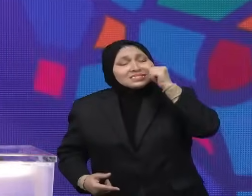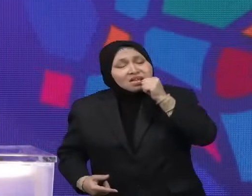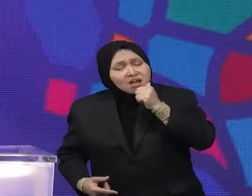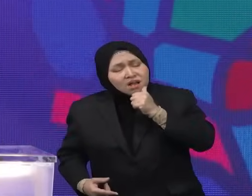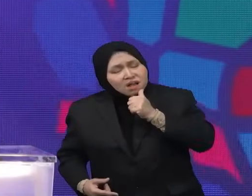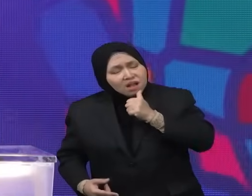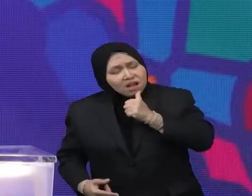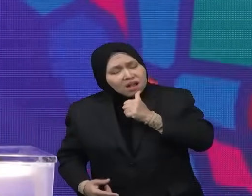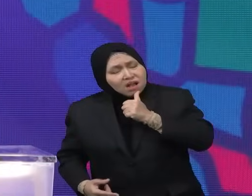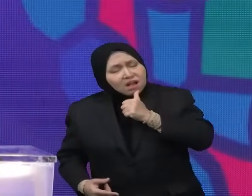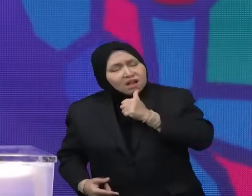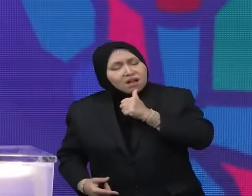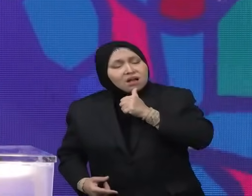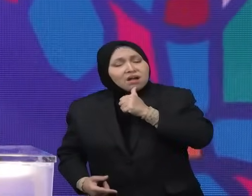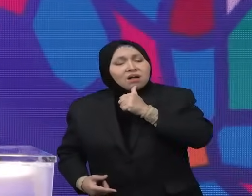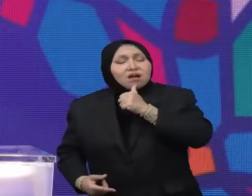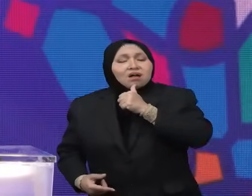والنساء